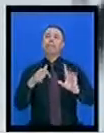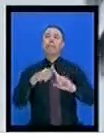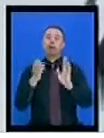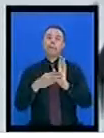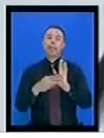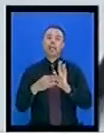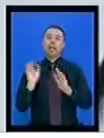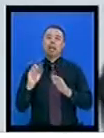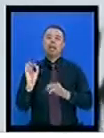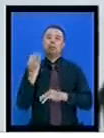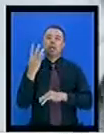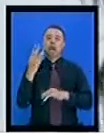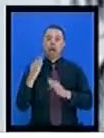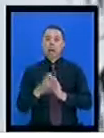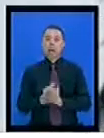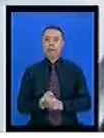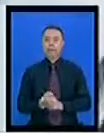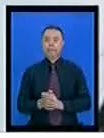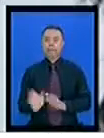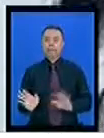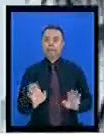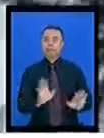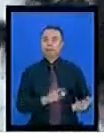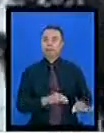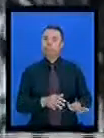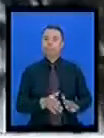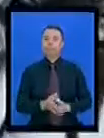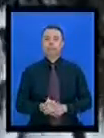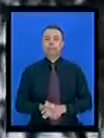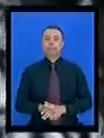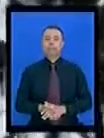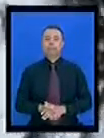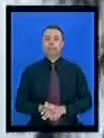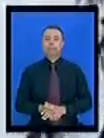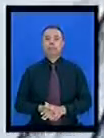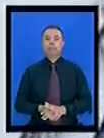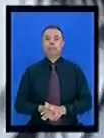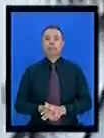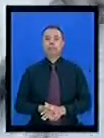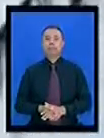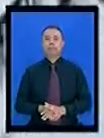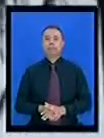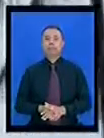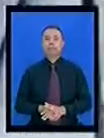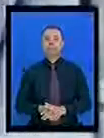dari puncak gunung. Dari Karangasem Bali, Alfani Syukri, TV One mengabarkan.